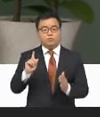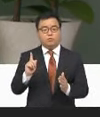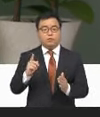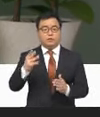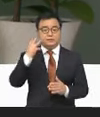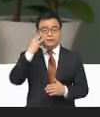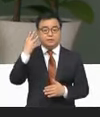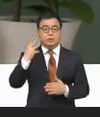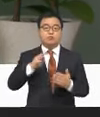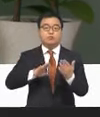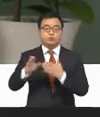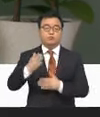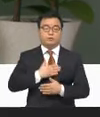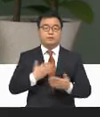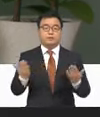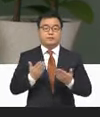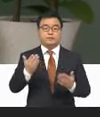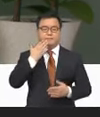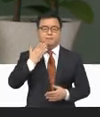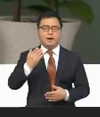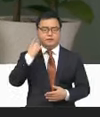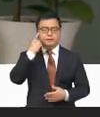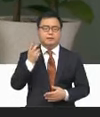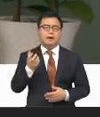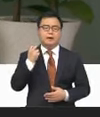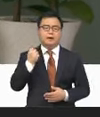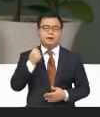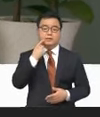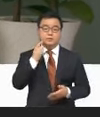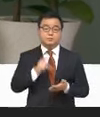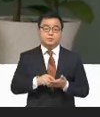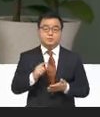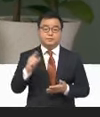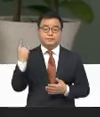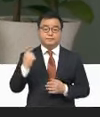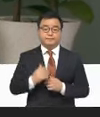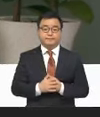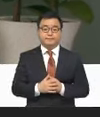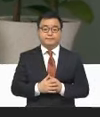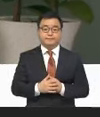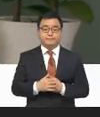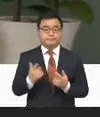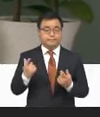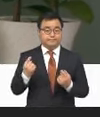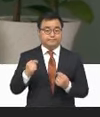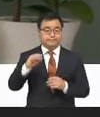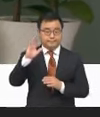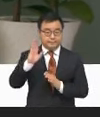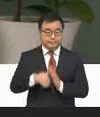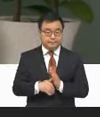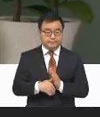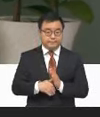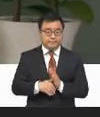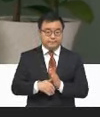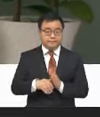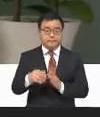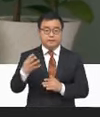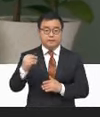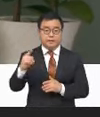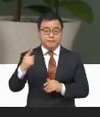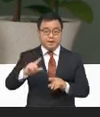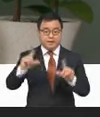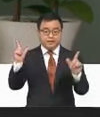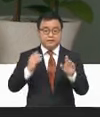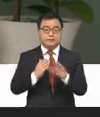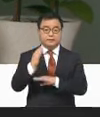보면 나도 일할 수 있겠지라고 생각을 했죠. 근데 쉽지가 않더라고요. 그래서 이제 그때는 이제 한 100일쯤 지나서부터는